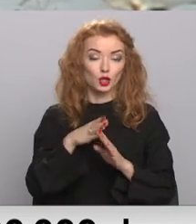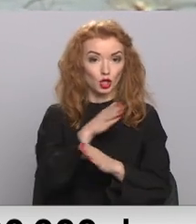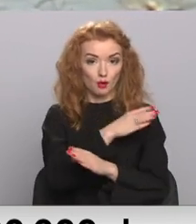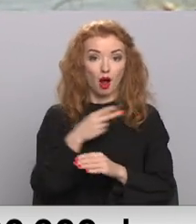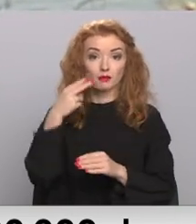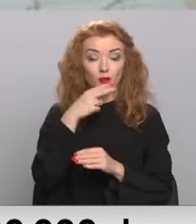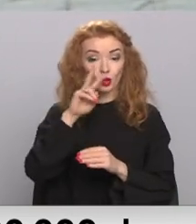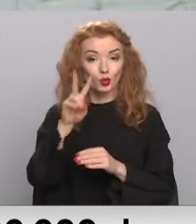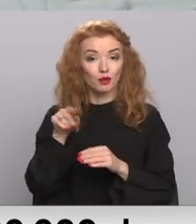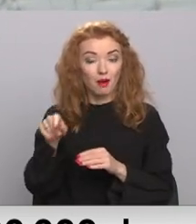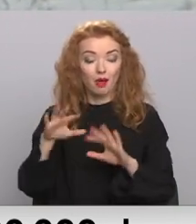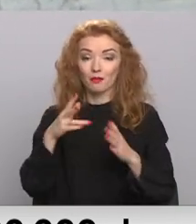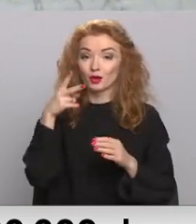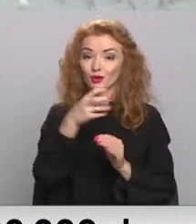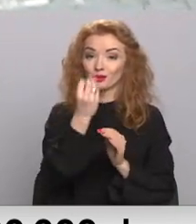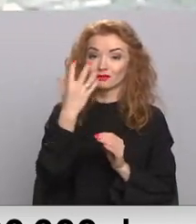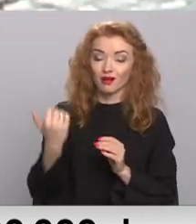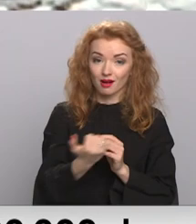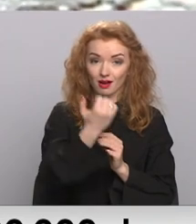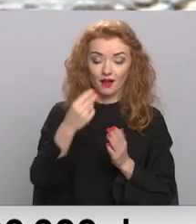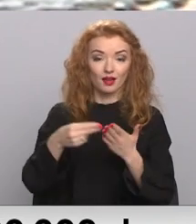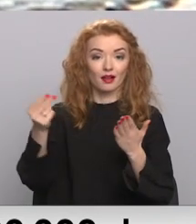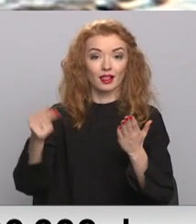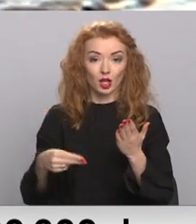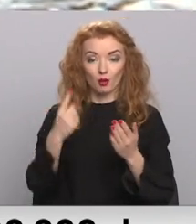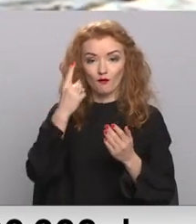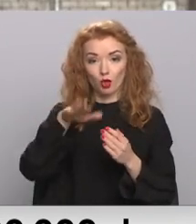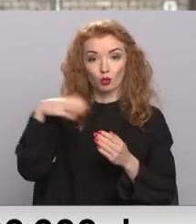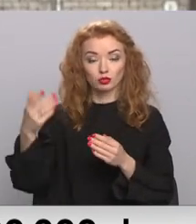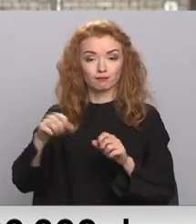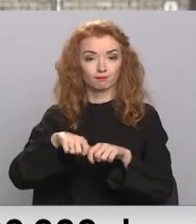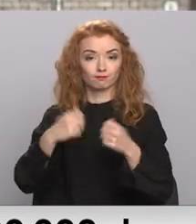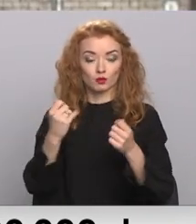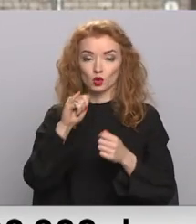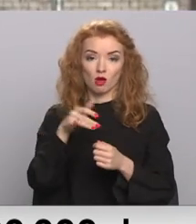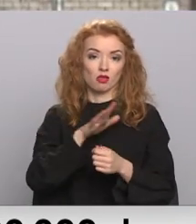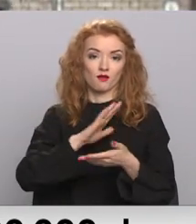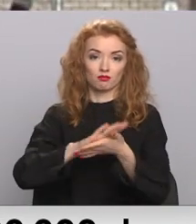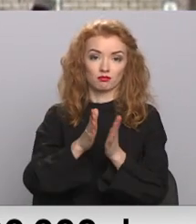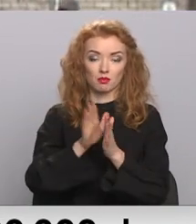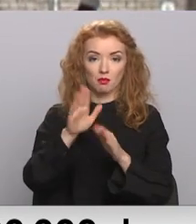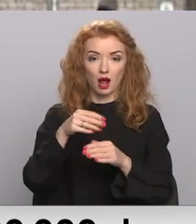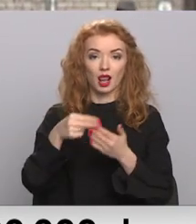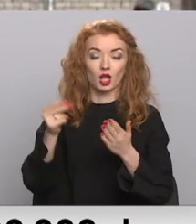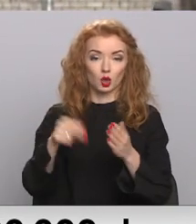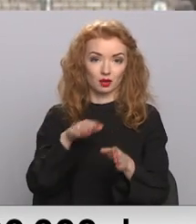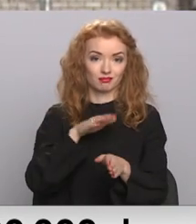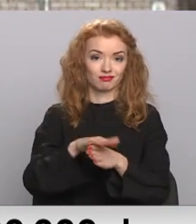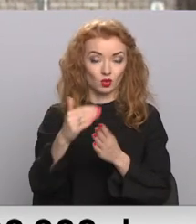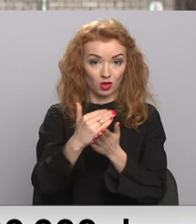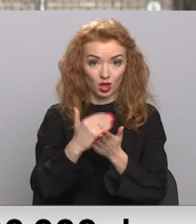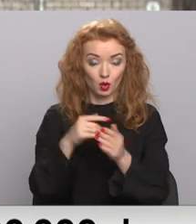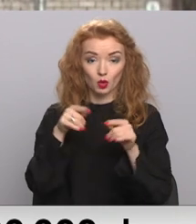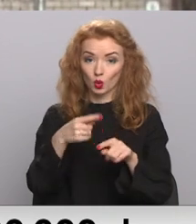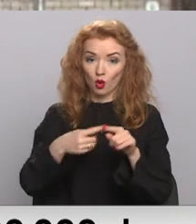apsaimniekotājs Jūrmalā, bet 2015. Gadā līguma vienpusēji lauza, jo nespēja vienoties par līguma izpildes nosacījumiem. Tolaik